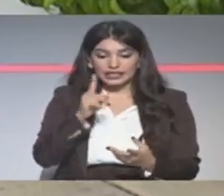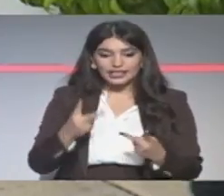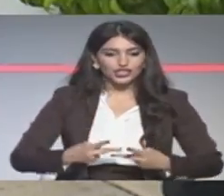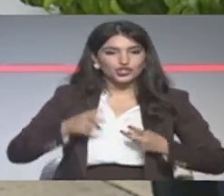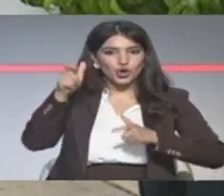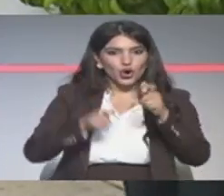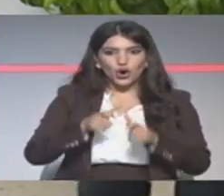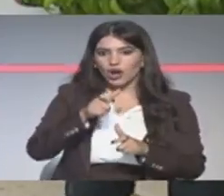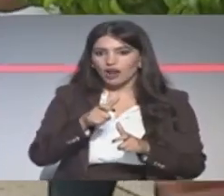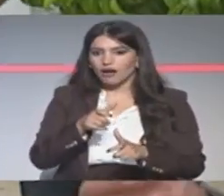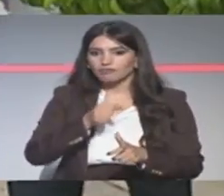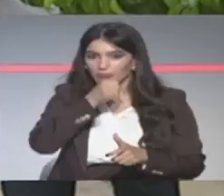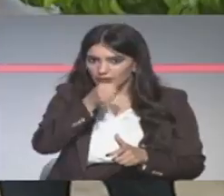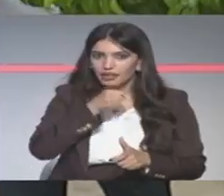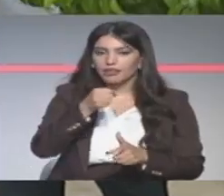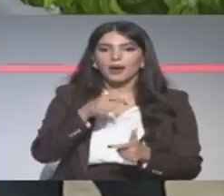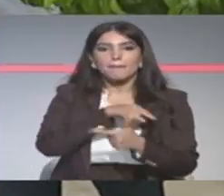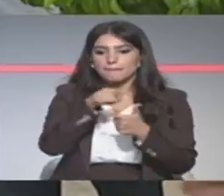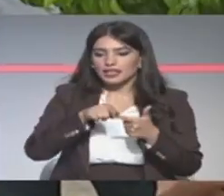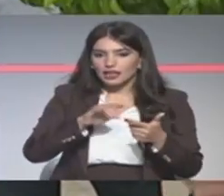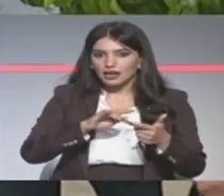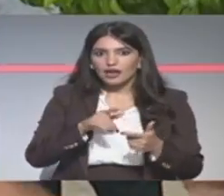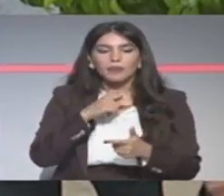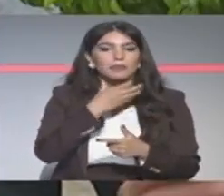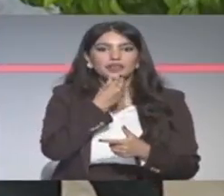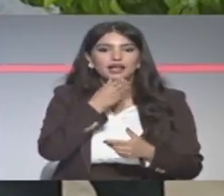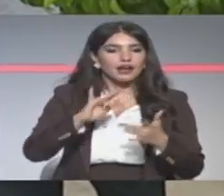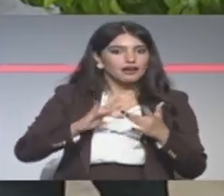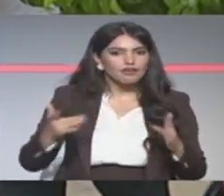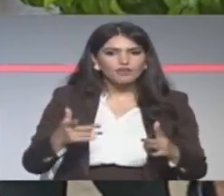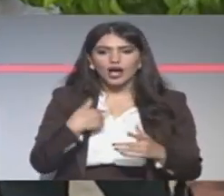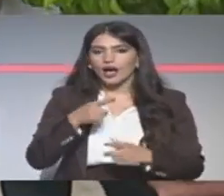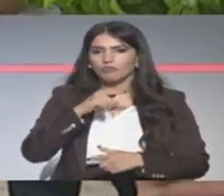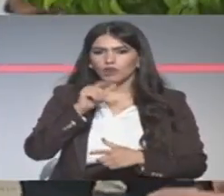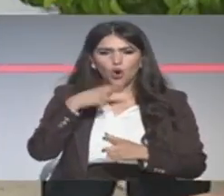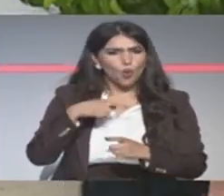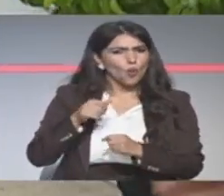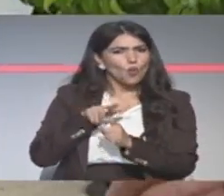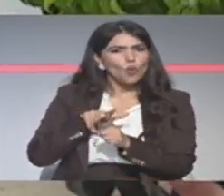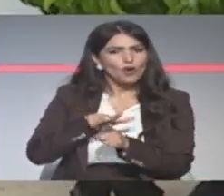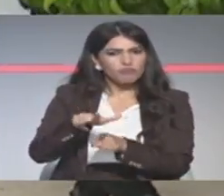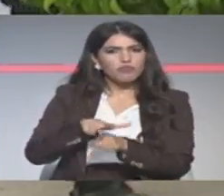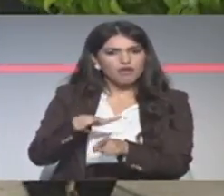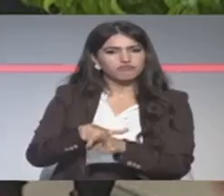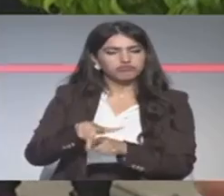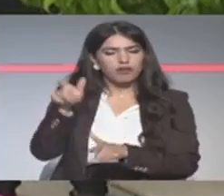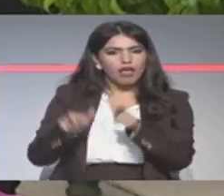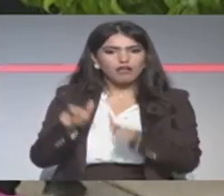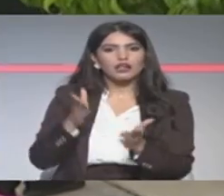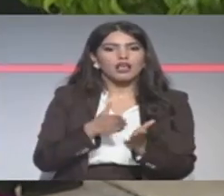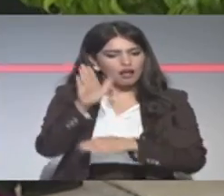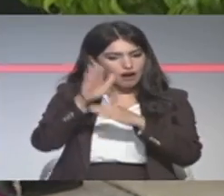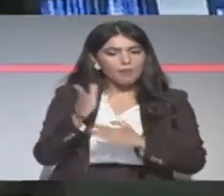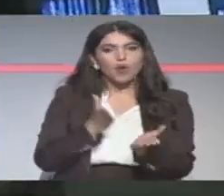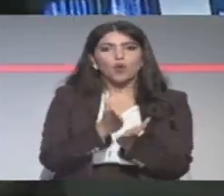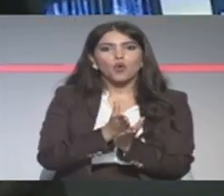هذه الهيئات، منها مثلا الرقمنة، مثل خطاب العنف، احترام حقوق الطفل إلى